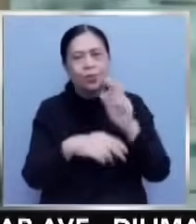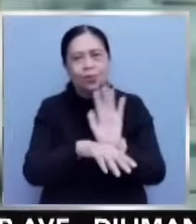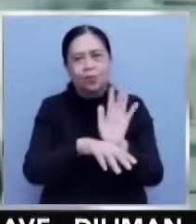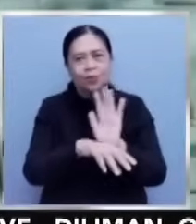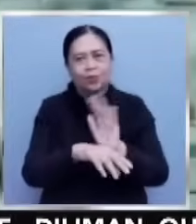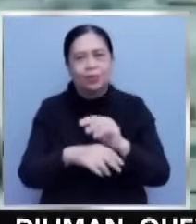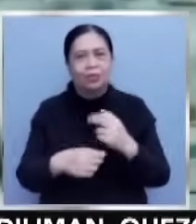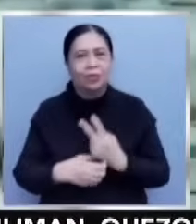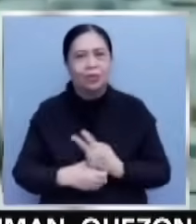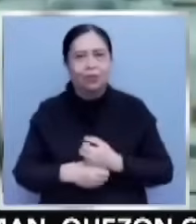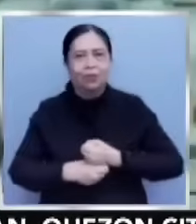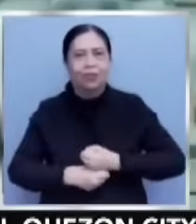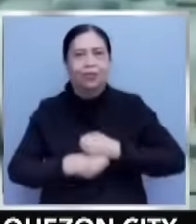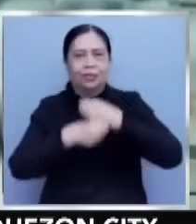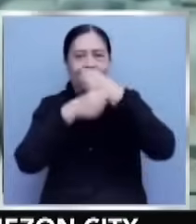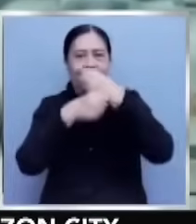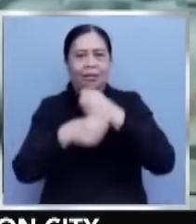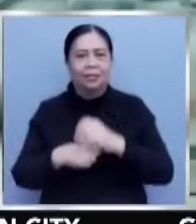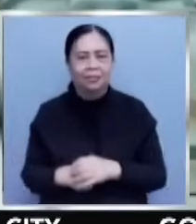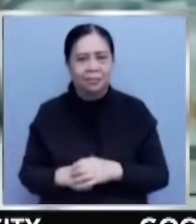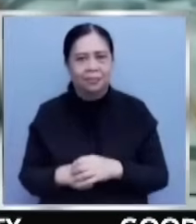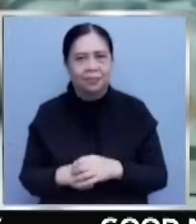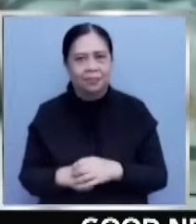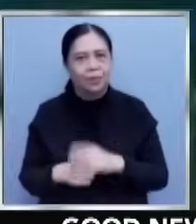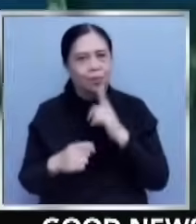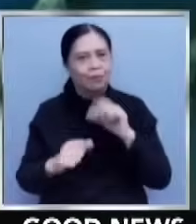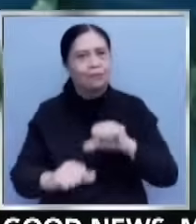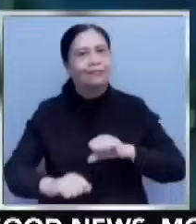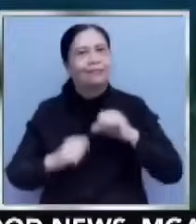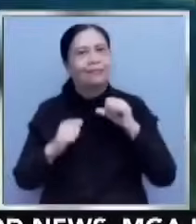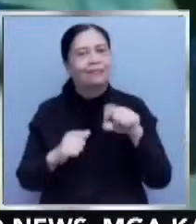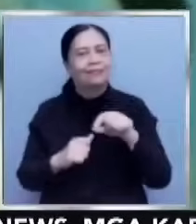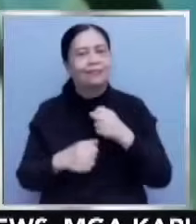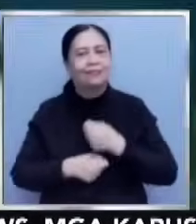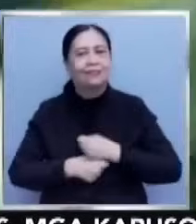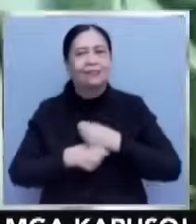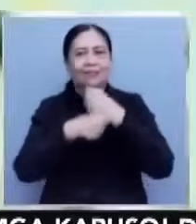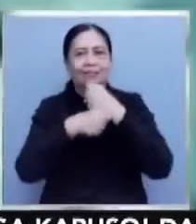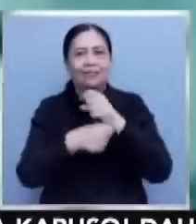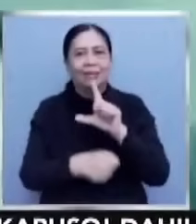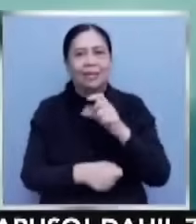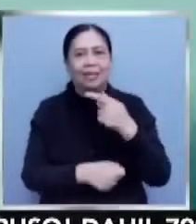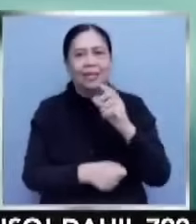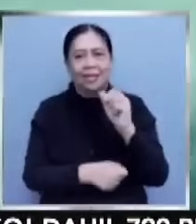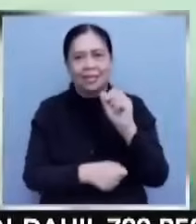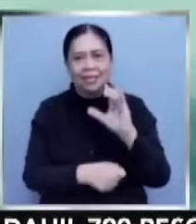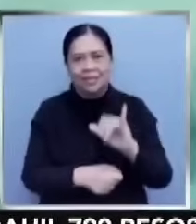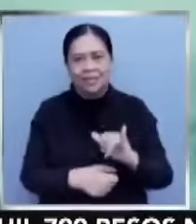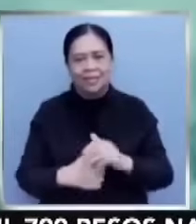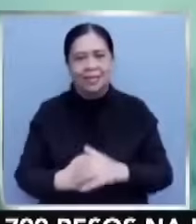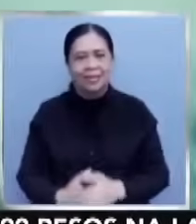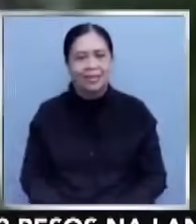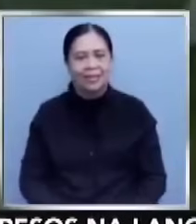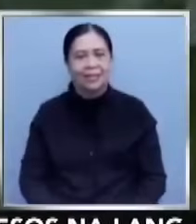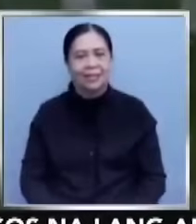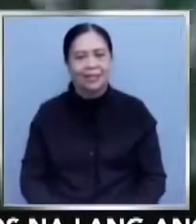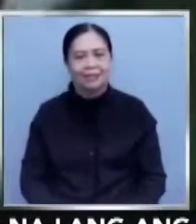5! Nahatid ng ipinagmabalaki nating Voltes 5 Legacy! Ultra Electromagnetic